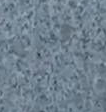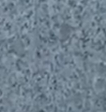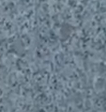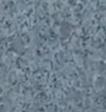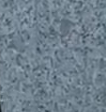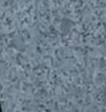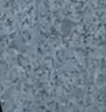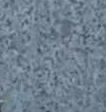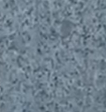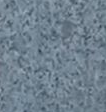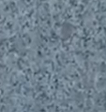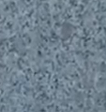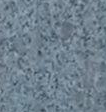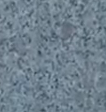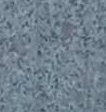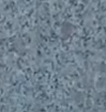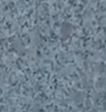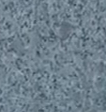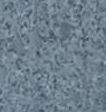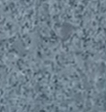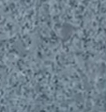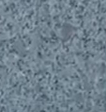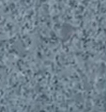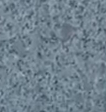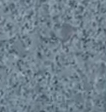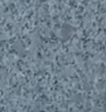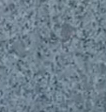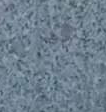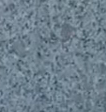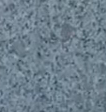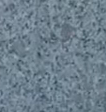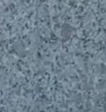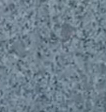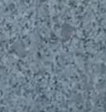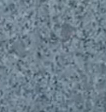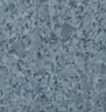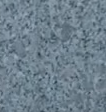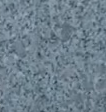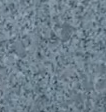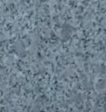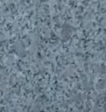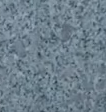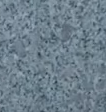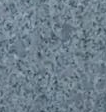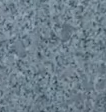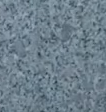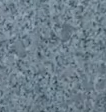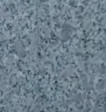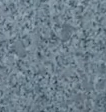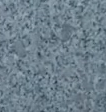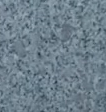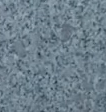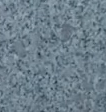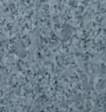ยทั้ง244คนที่กล่าวขานชื่อธนาธรจึงรุ่งเรืองกิจเป็นนาย